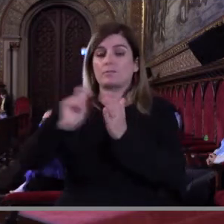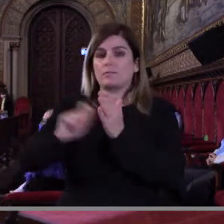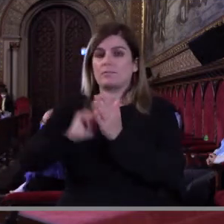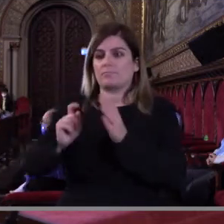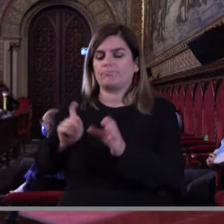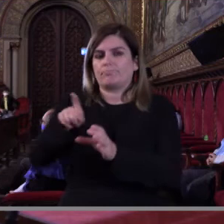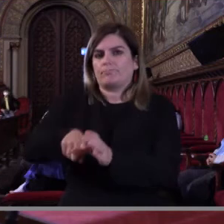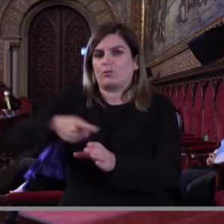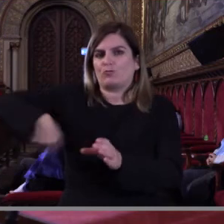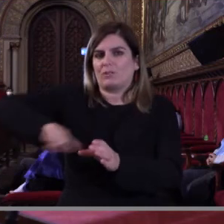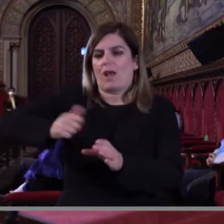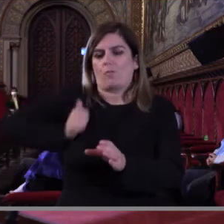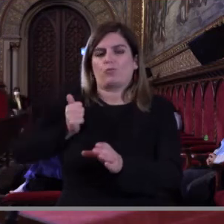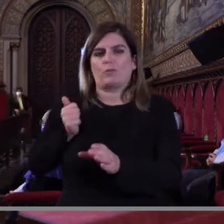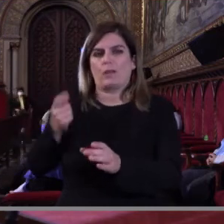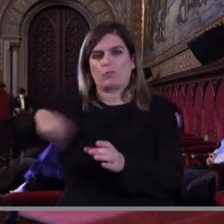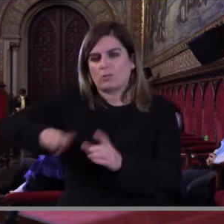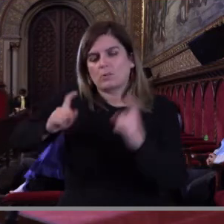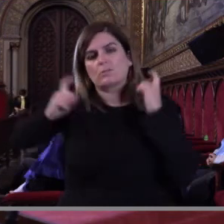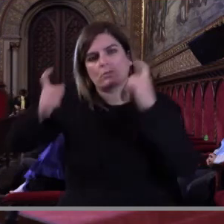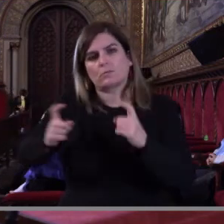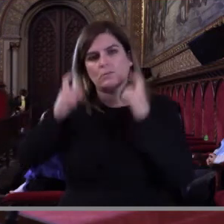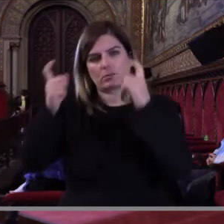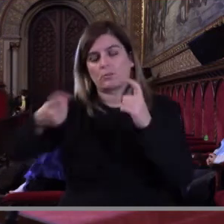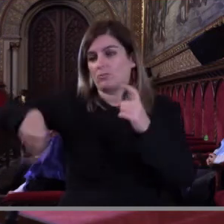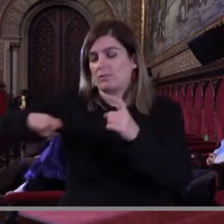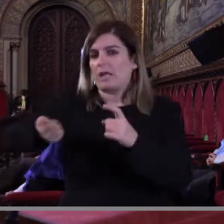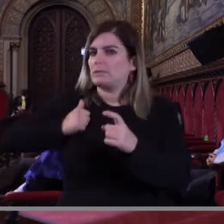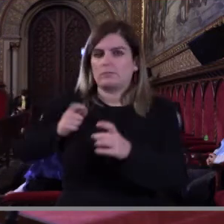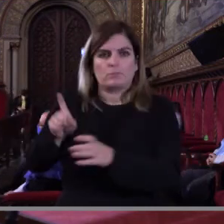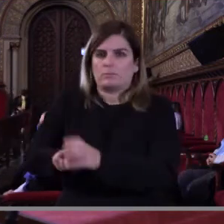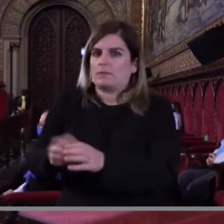a la qual haurem de dedicar molts esforços i que no podem desaprofitar.